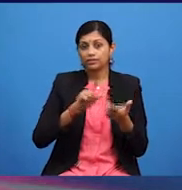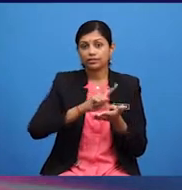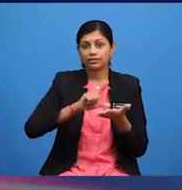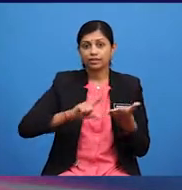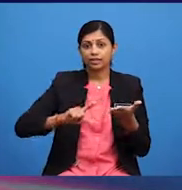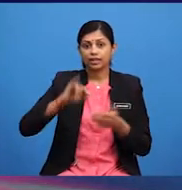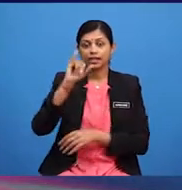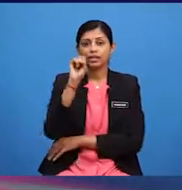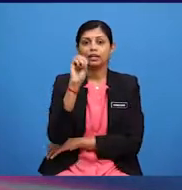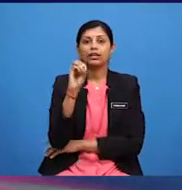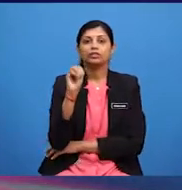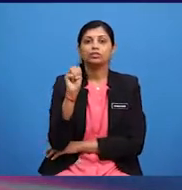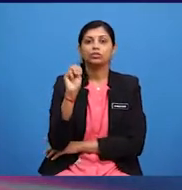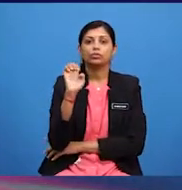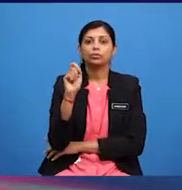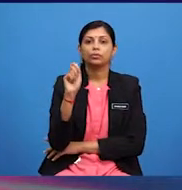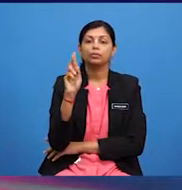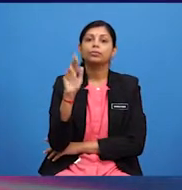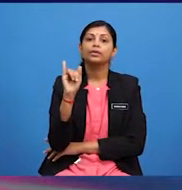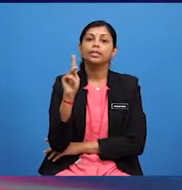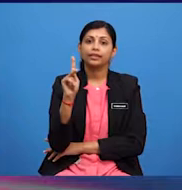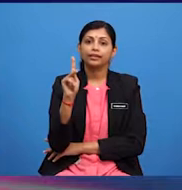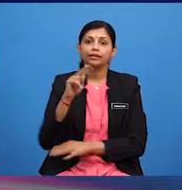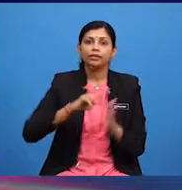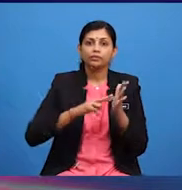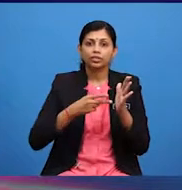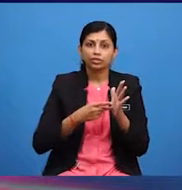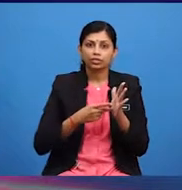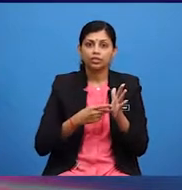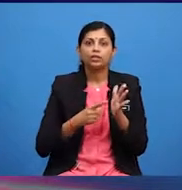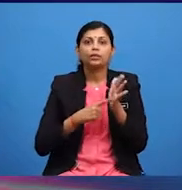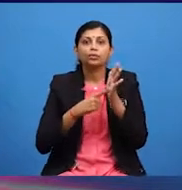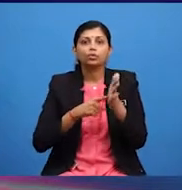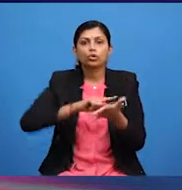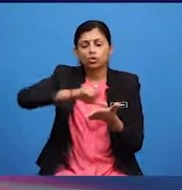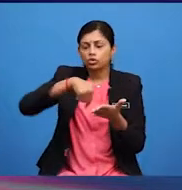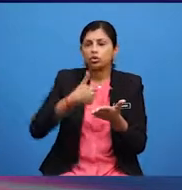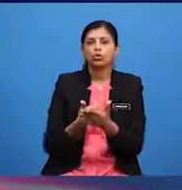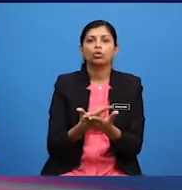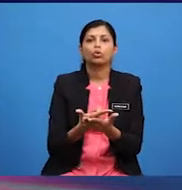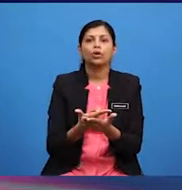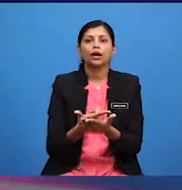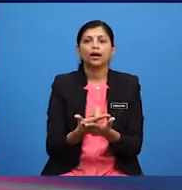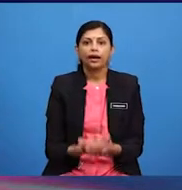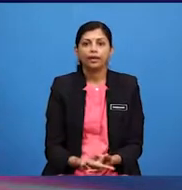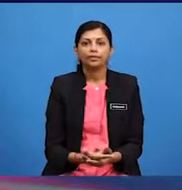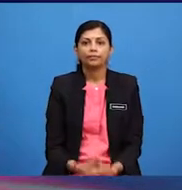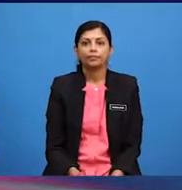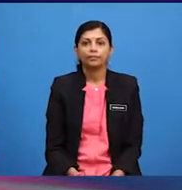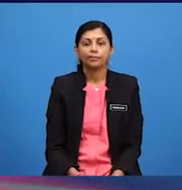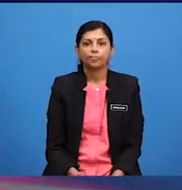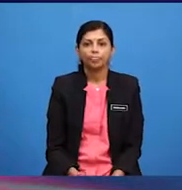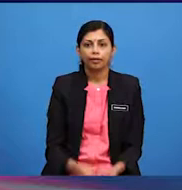lakaran isometrik. Lakaran isometrik ialah lakaran piktorial